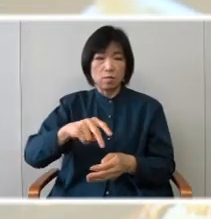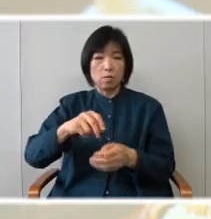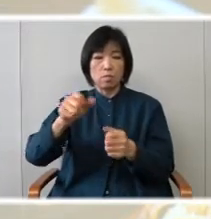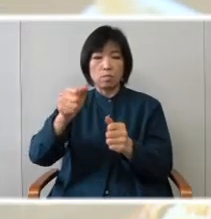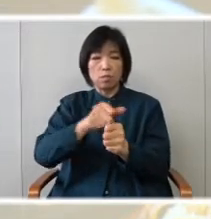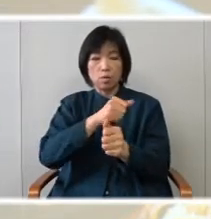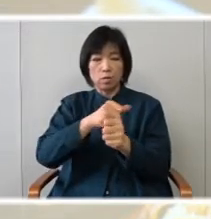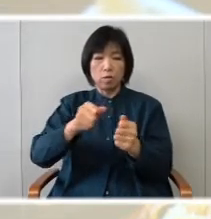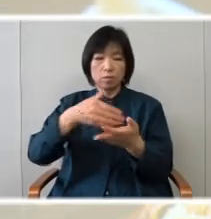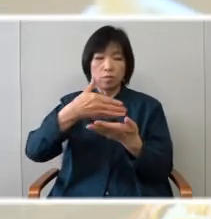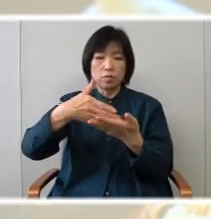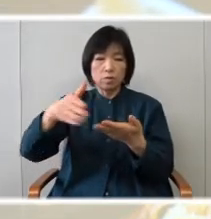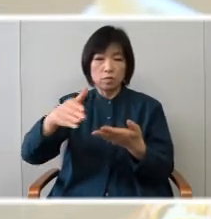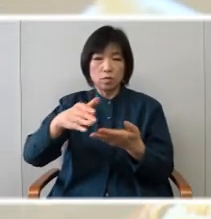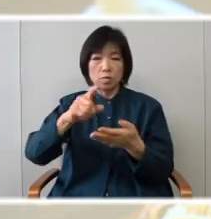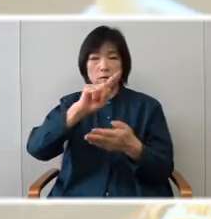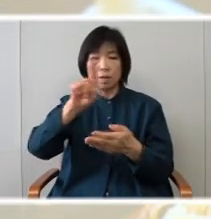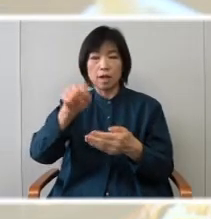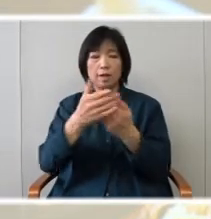15日、